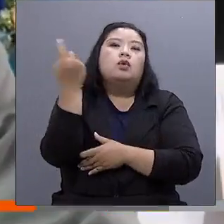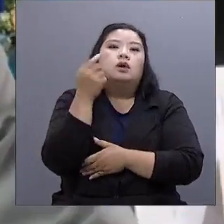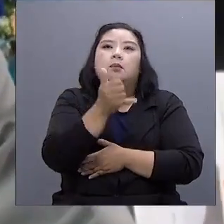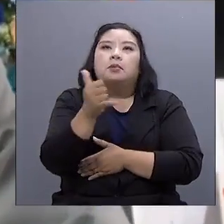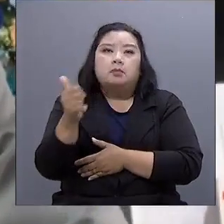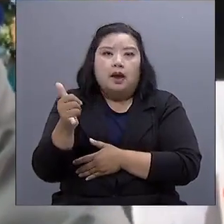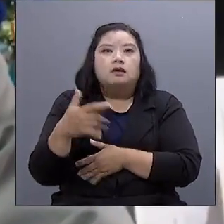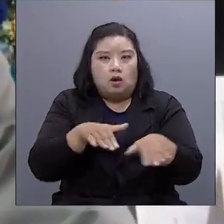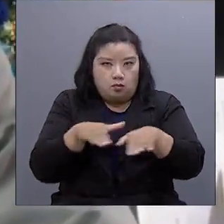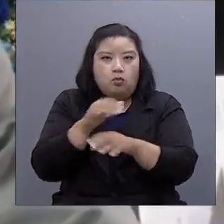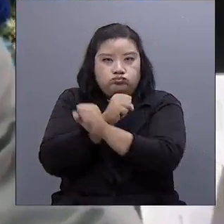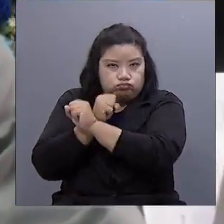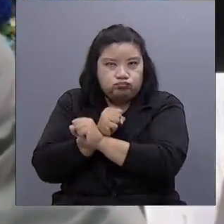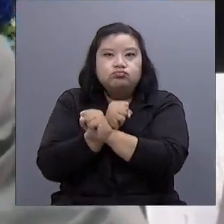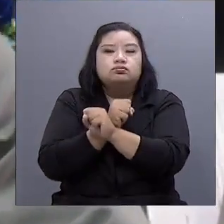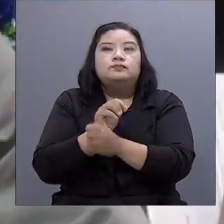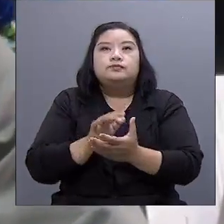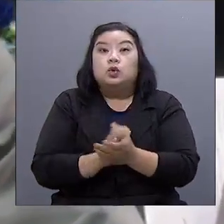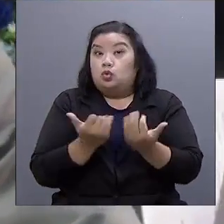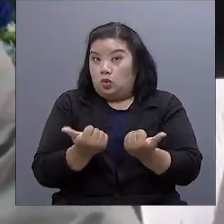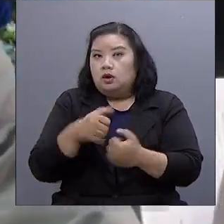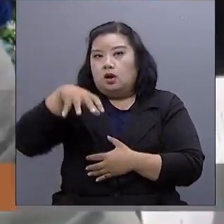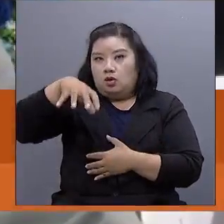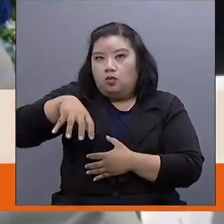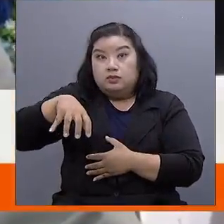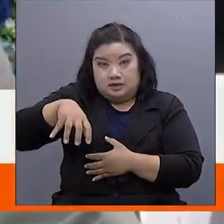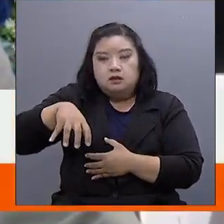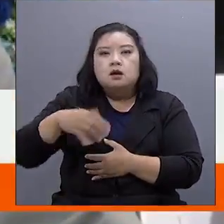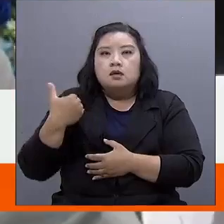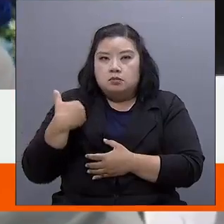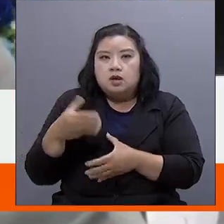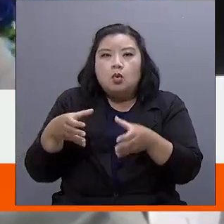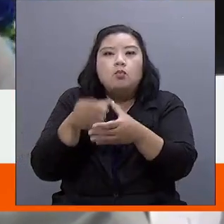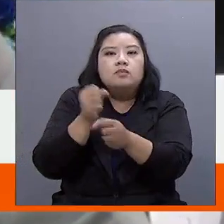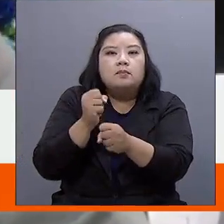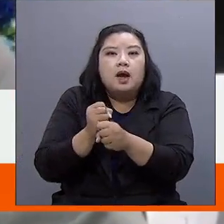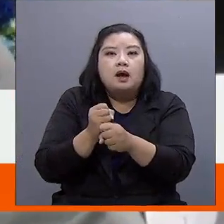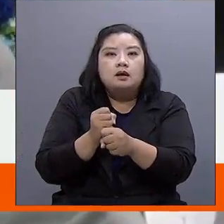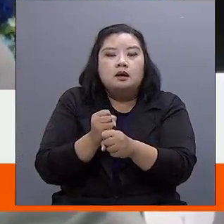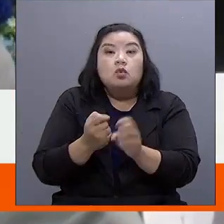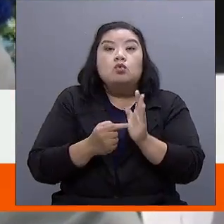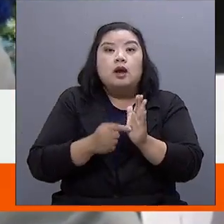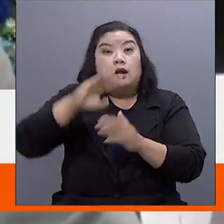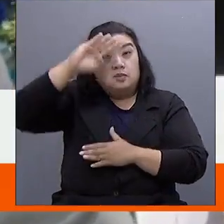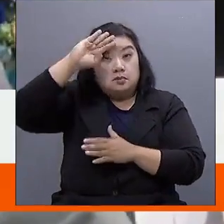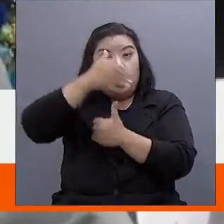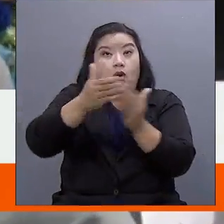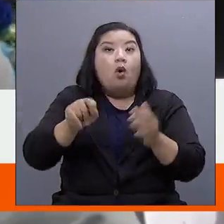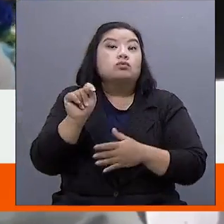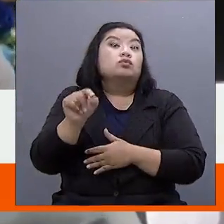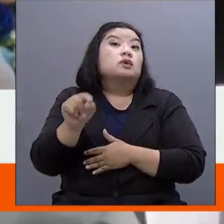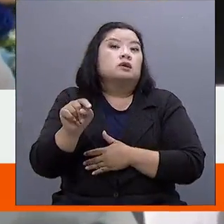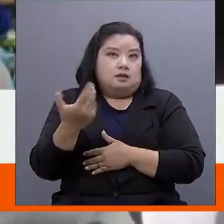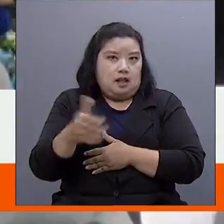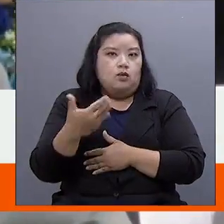ทางโรงพยาบาลนั่นเองเราก็ได้เตรียมทีมนะครับตอนนี้เราอาคารอุบัติเหตุฉุกเฉินหลังใหม่ตอนนี้เราเปิดให้การบริการแล้วนะครับตั้งแ